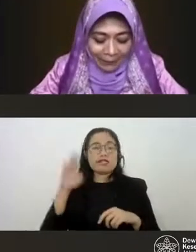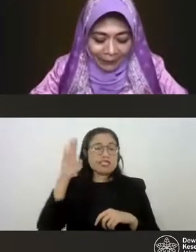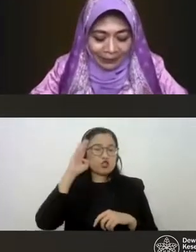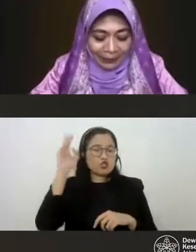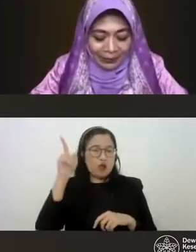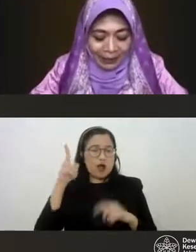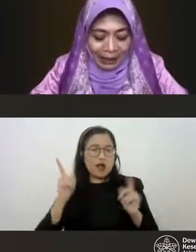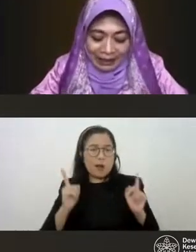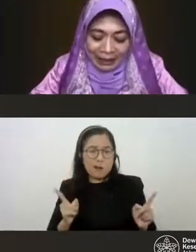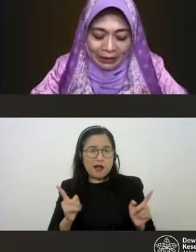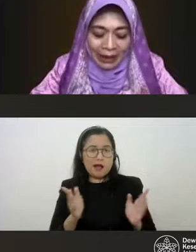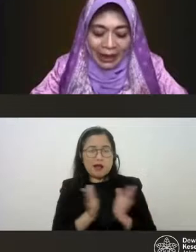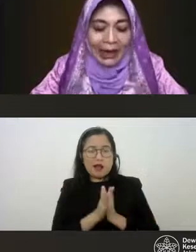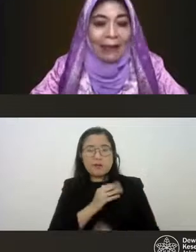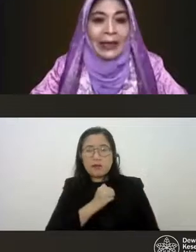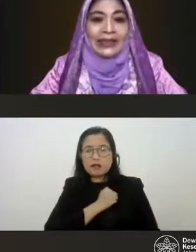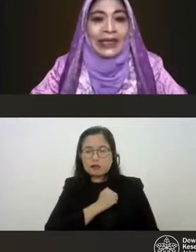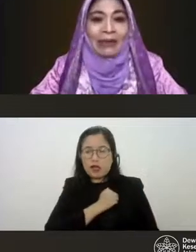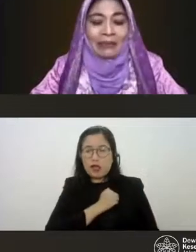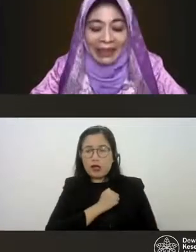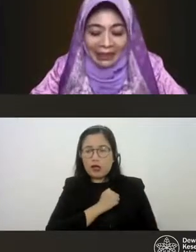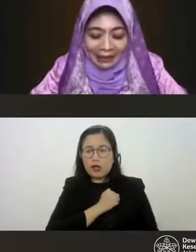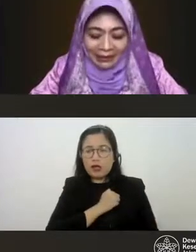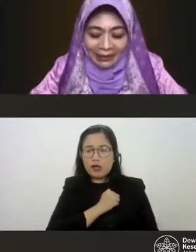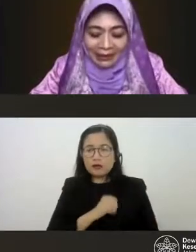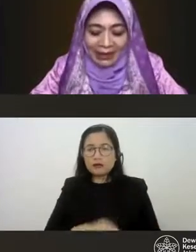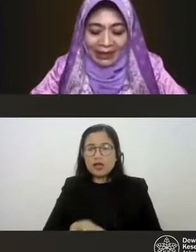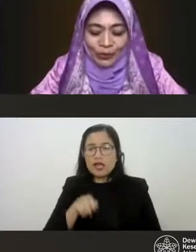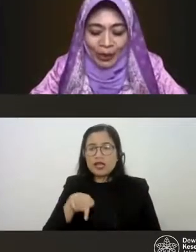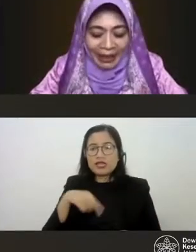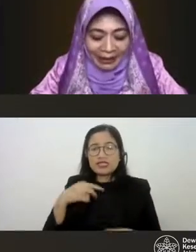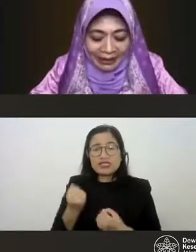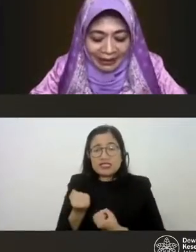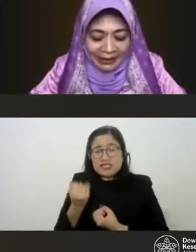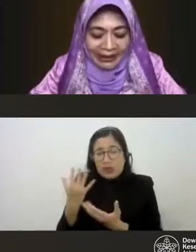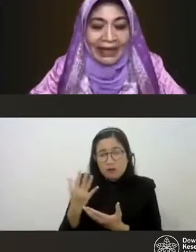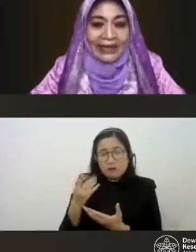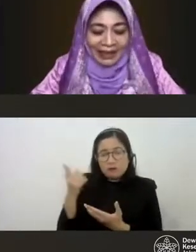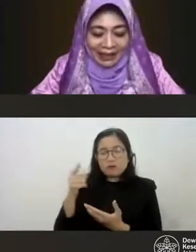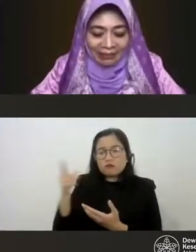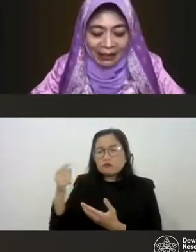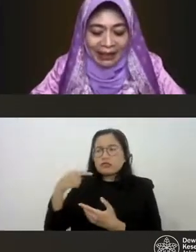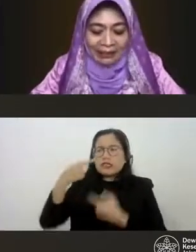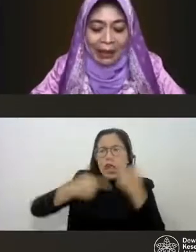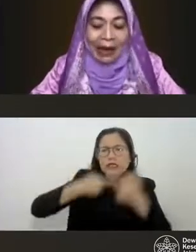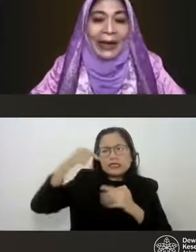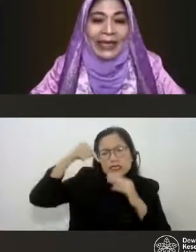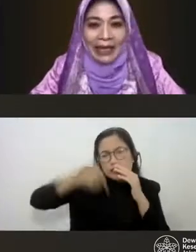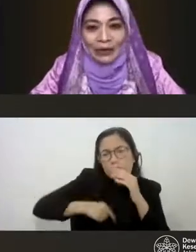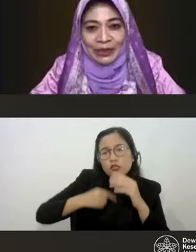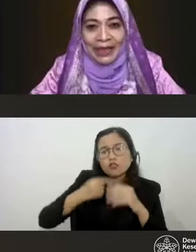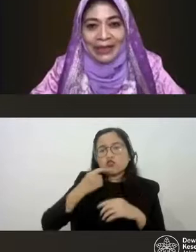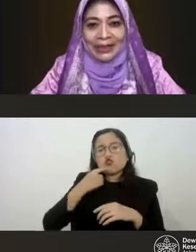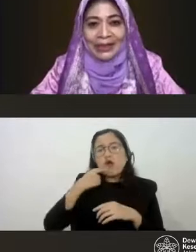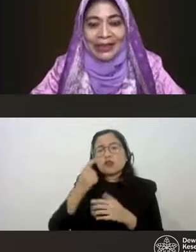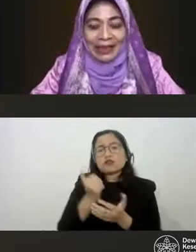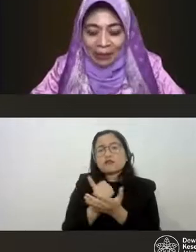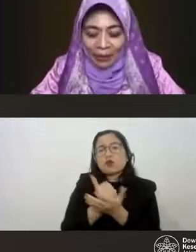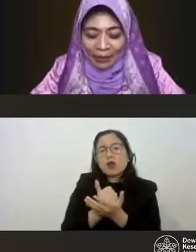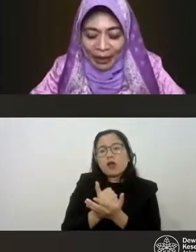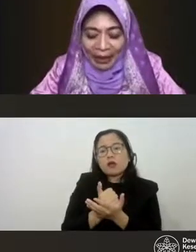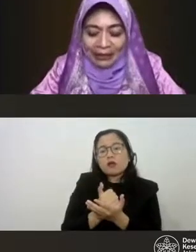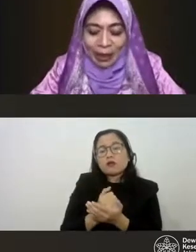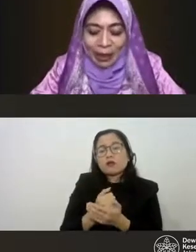kebangsaan. Islam sebagai agama tidak memberikan ketentuan yang rinci dan detail mengenai bagaimana seharusnya